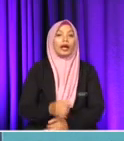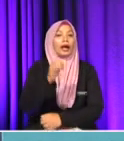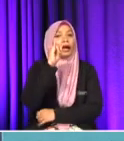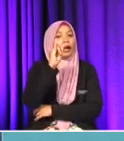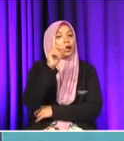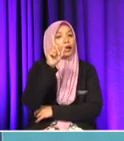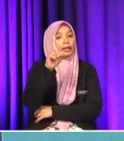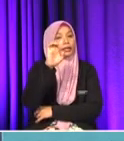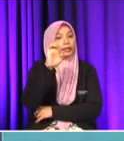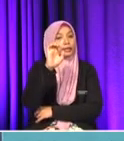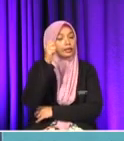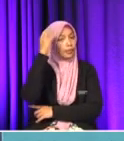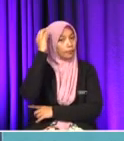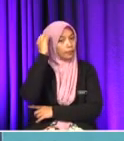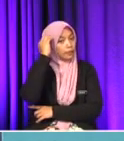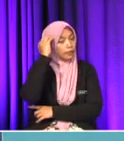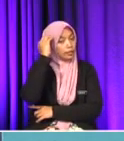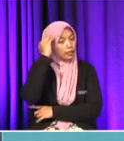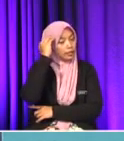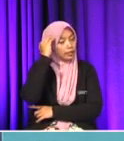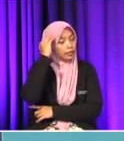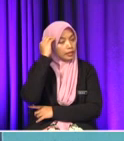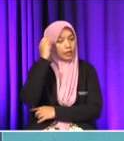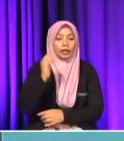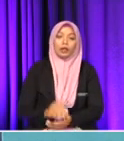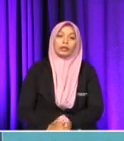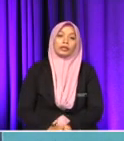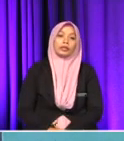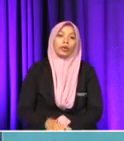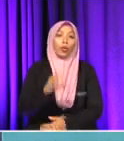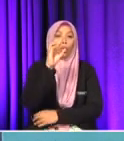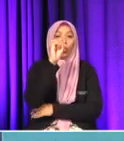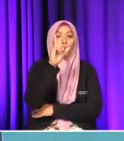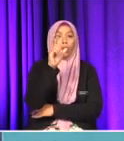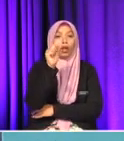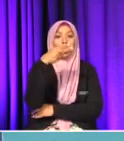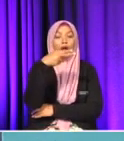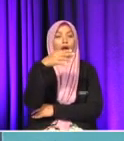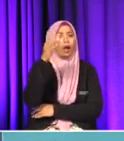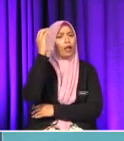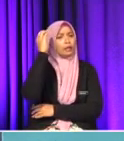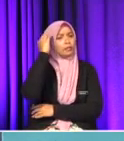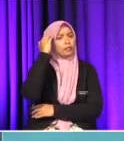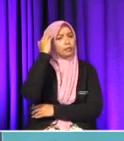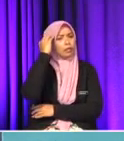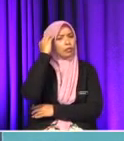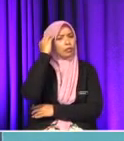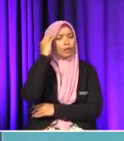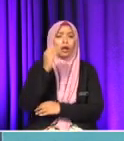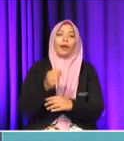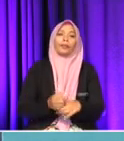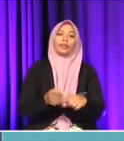coverage perlulah melalui proses pengolahan air Oke jadi proses yang pertama